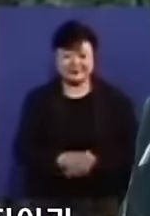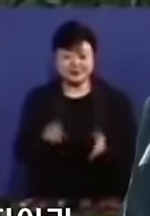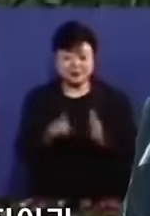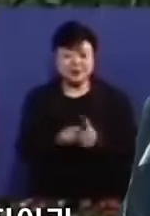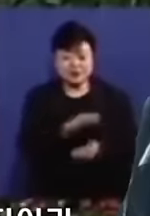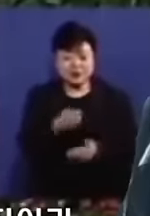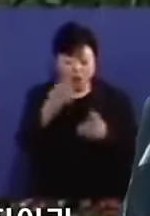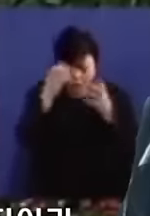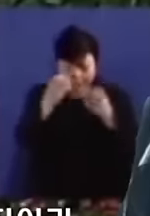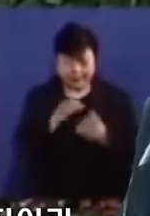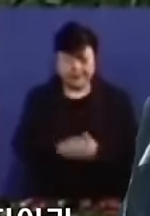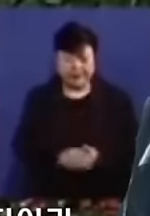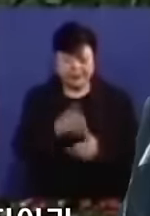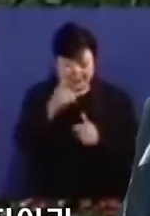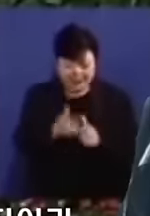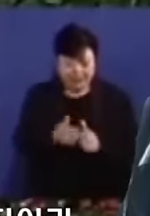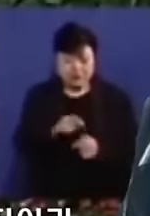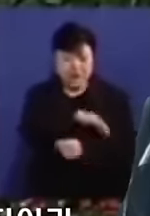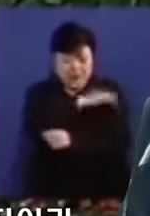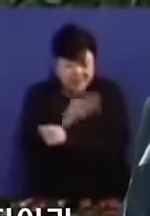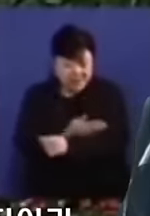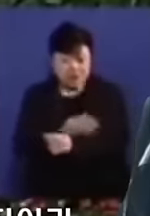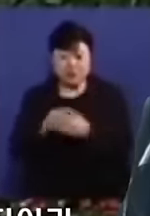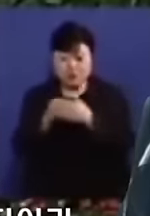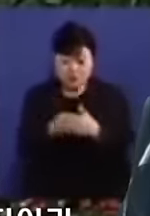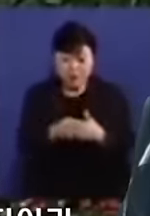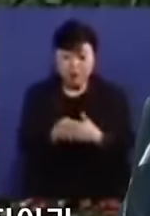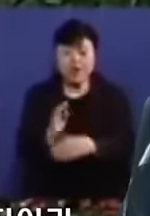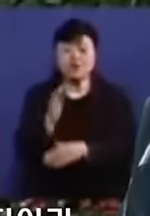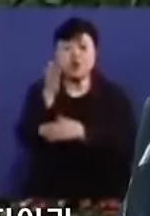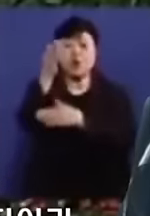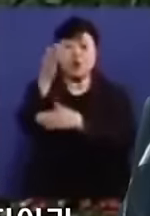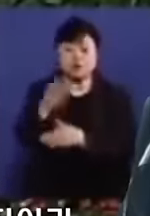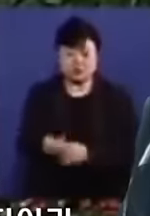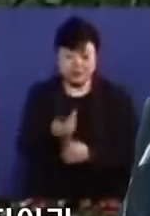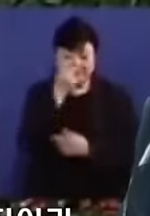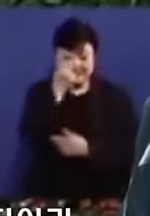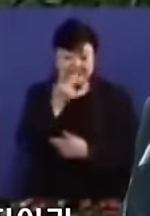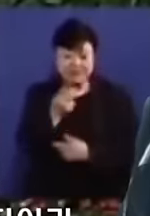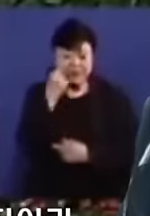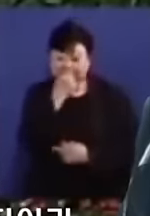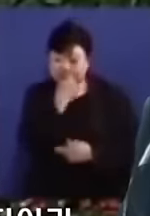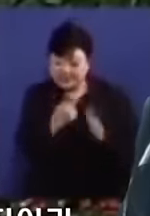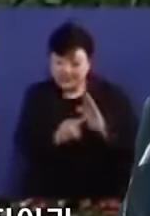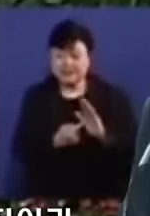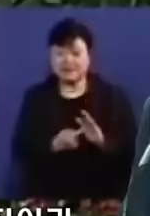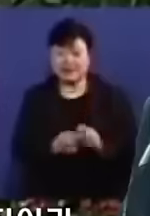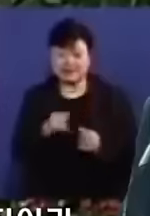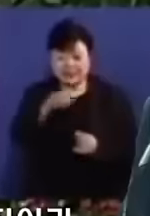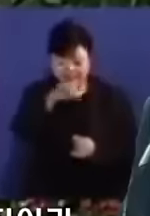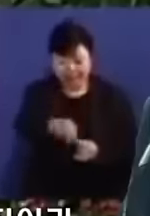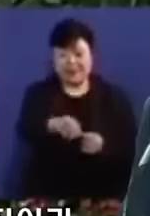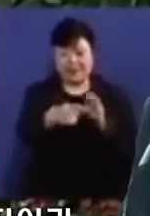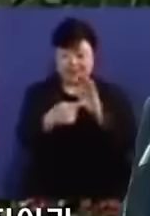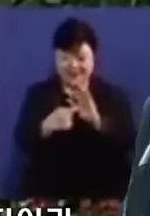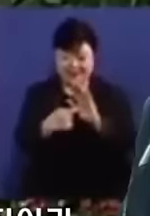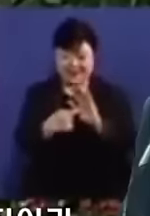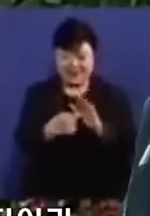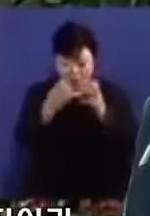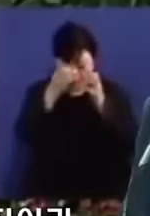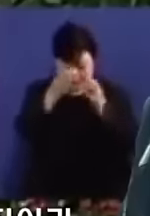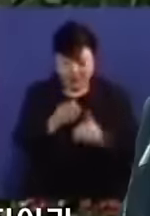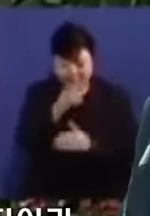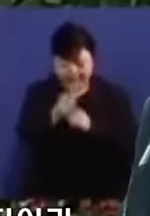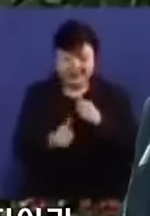믿는 우리가 고난을 예수님의 능력으로 극복하면 그 영광스러운 생명의 증거가 주위 사람들에게 나타납니다. 고난을